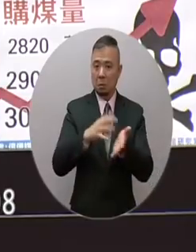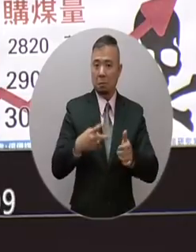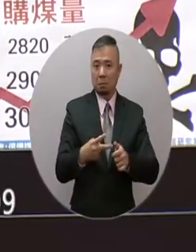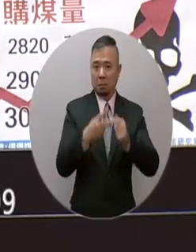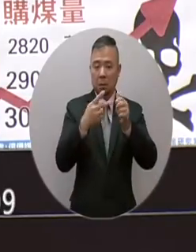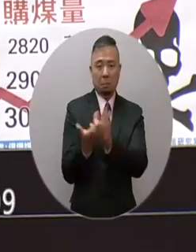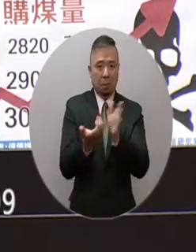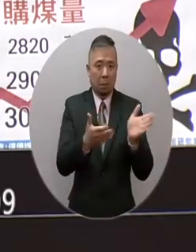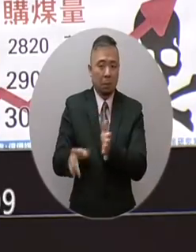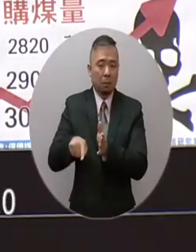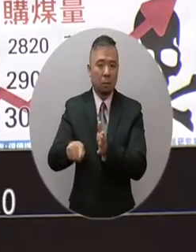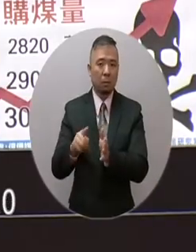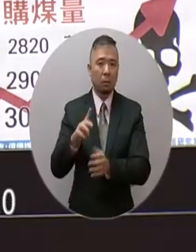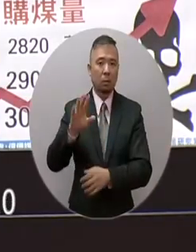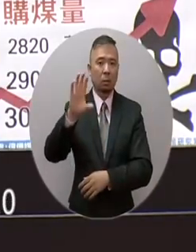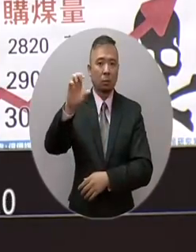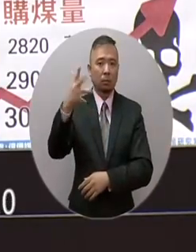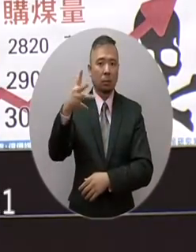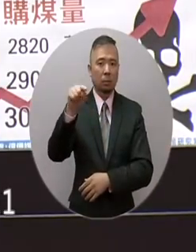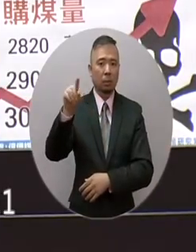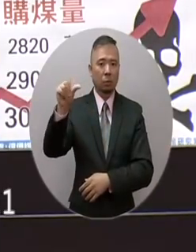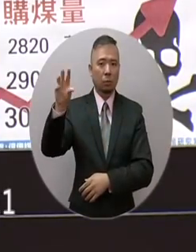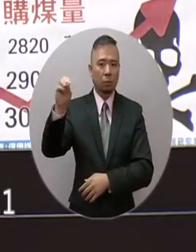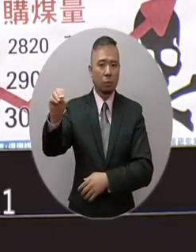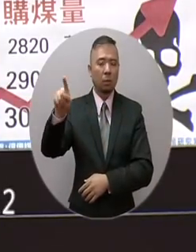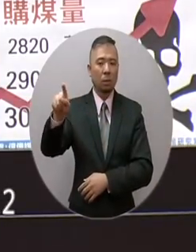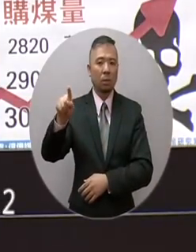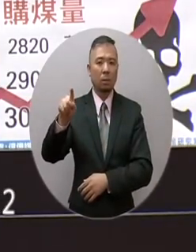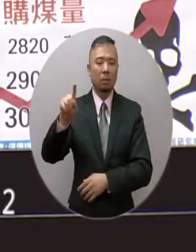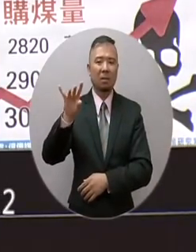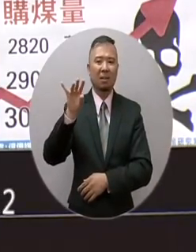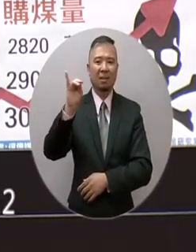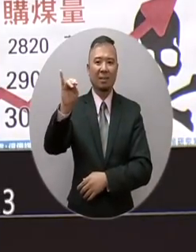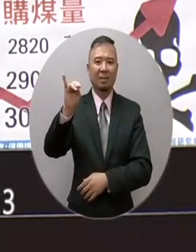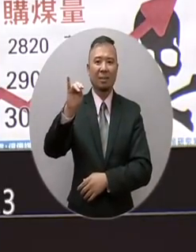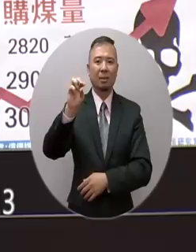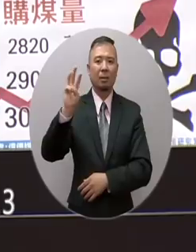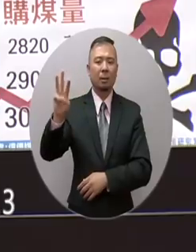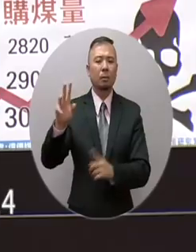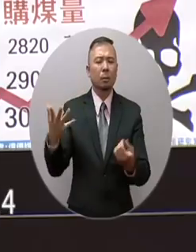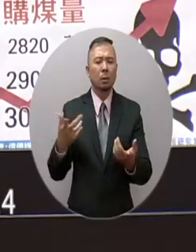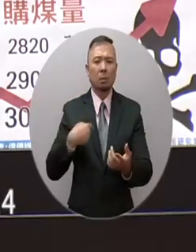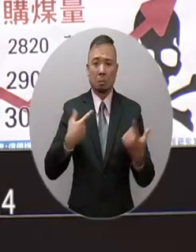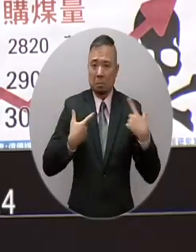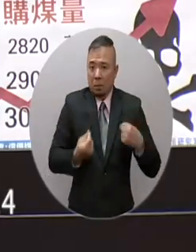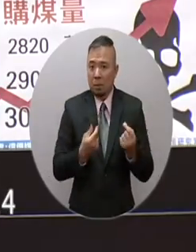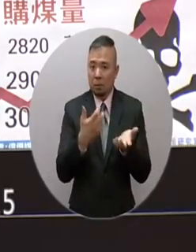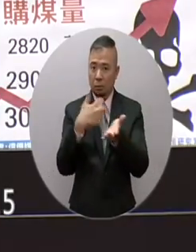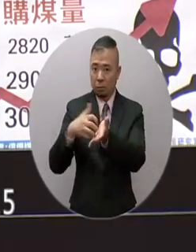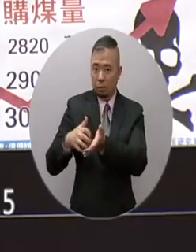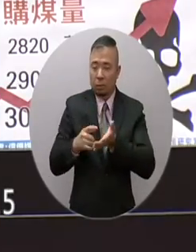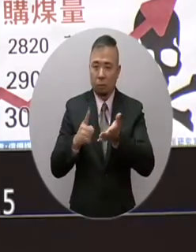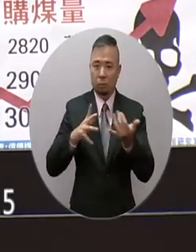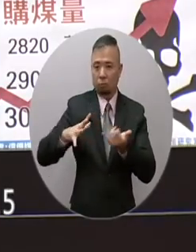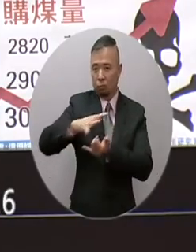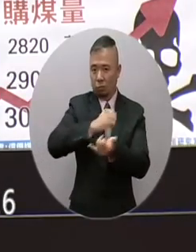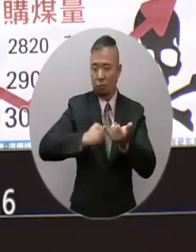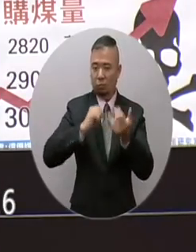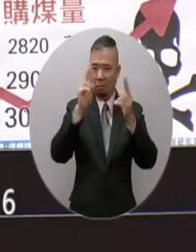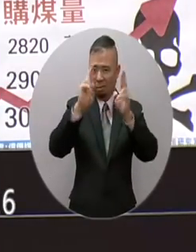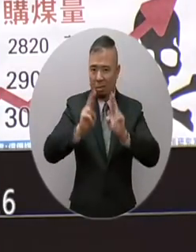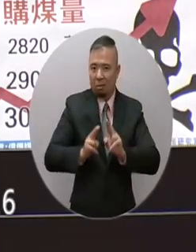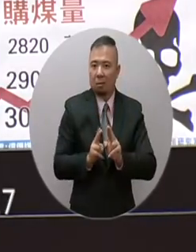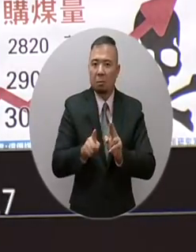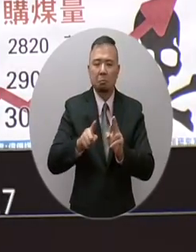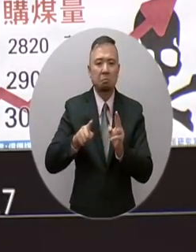量98.5万千瓦，本来是照你们的计划要在我们的所有的全国的电力网里面它占有一定